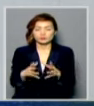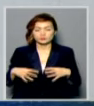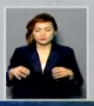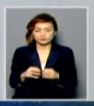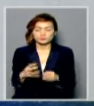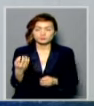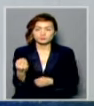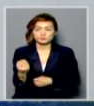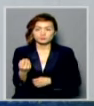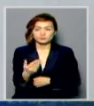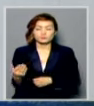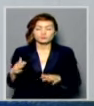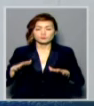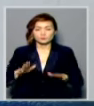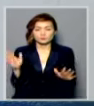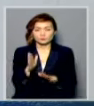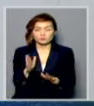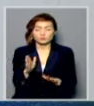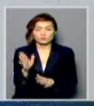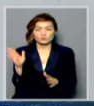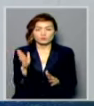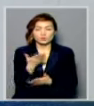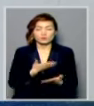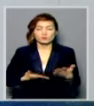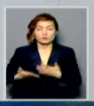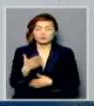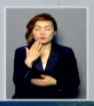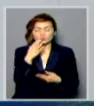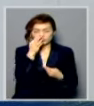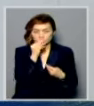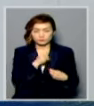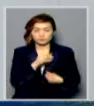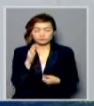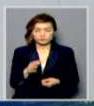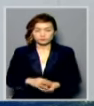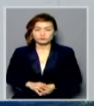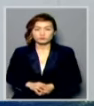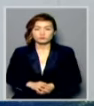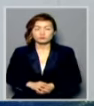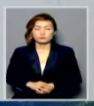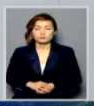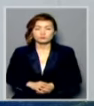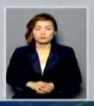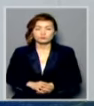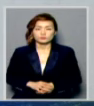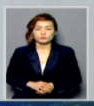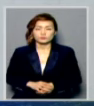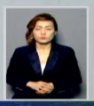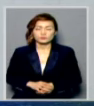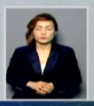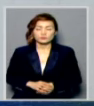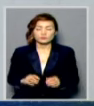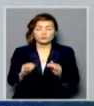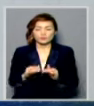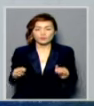отбасымен және оның ортасы, қоршаған ортасының әсері бар екенін тағы да білеміз. Ендеше ұрпақ тәрбиесі